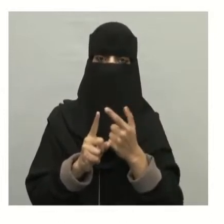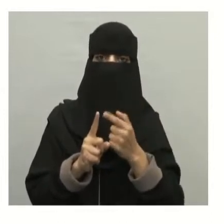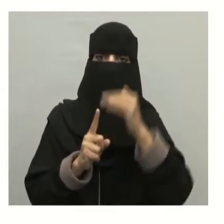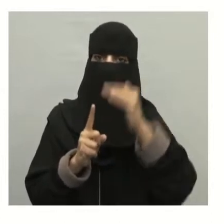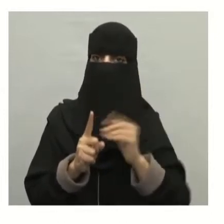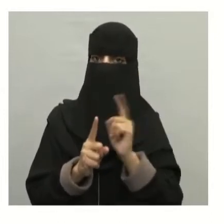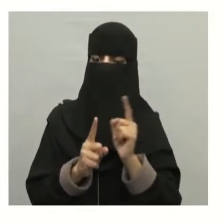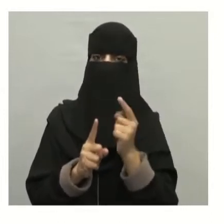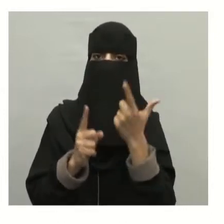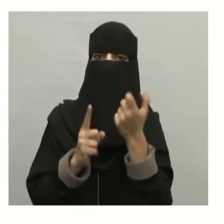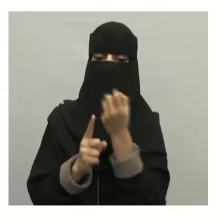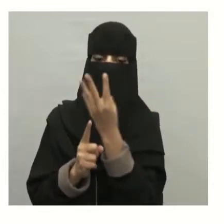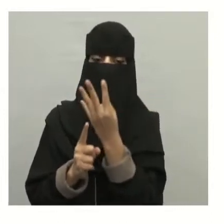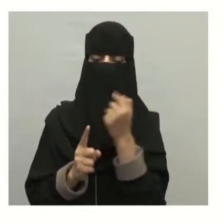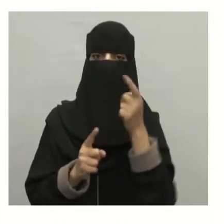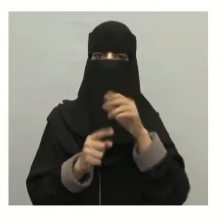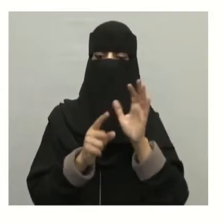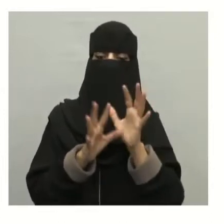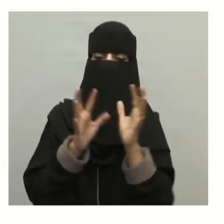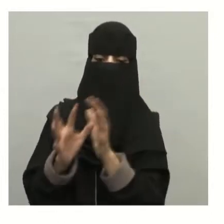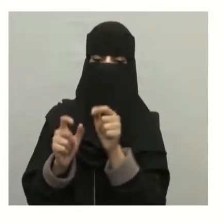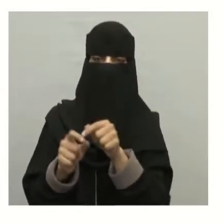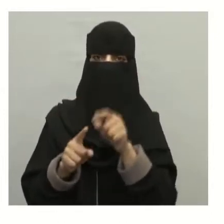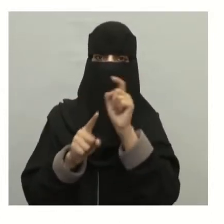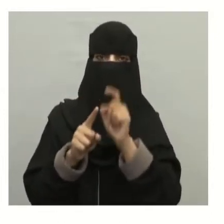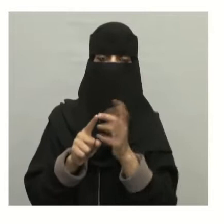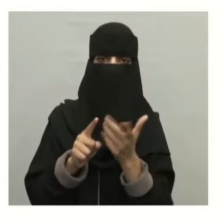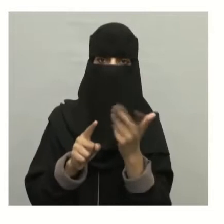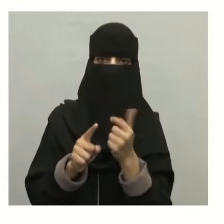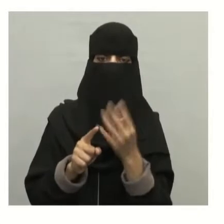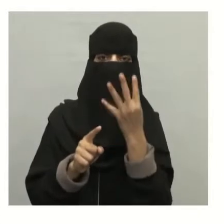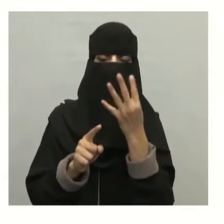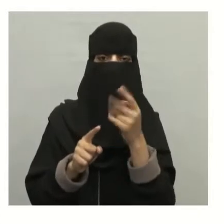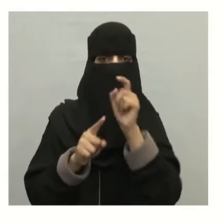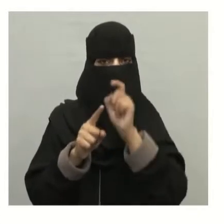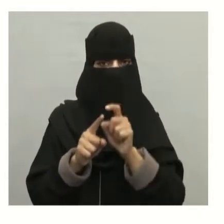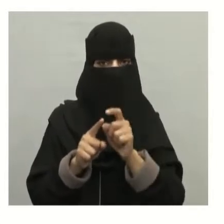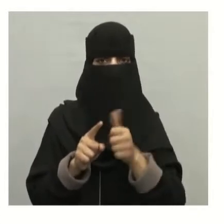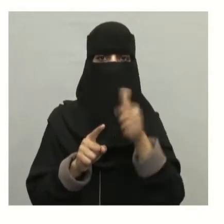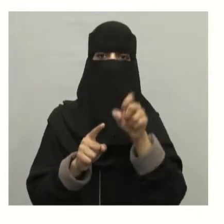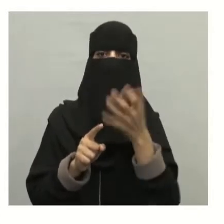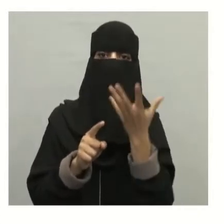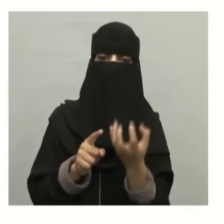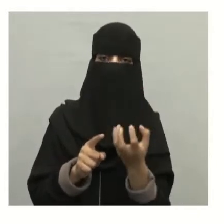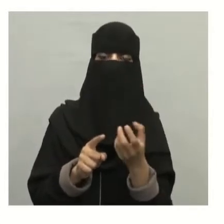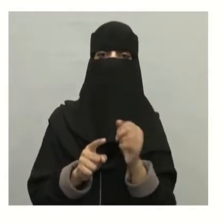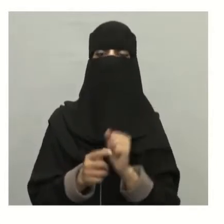عن 74، تخزين الطعام في الثلاجة في درجة حرارة 4 مئوية أو أقل